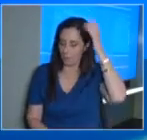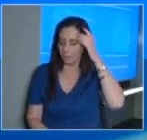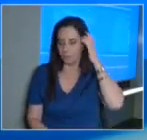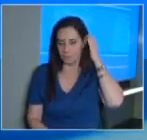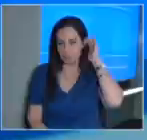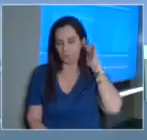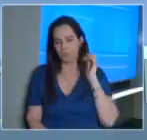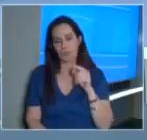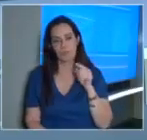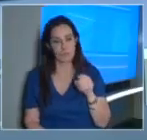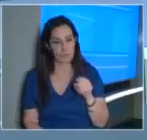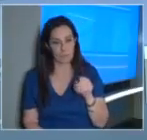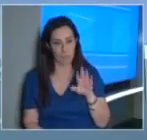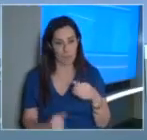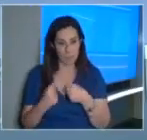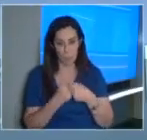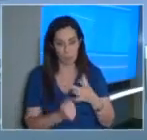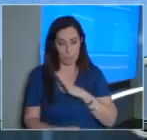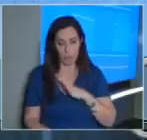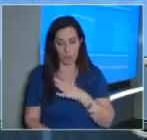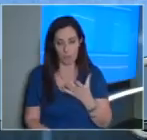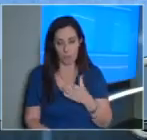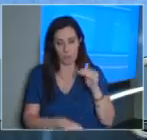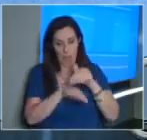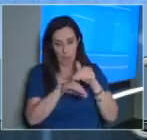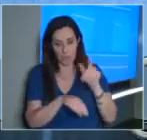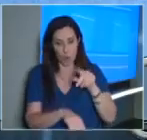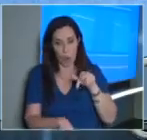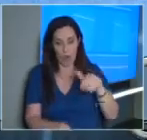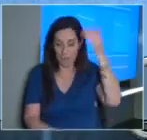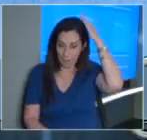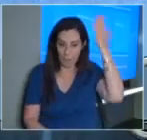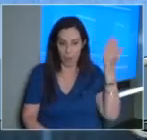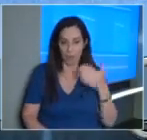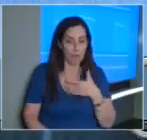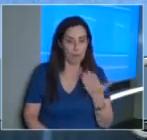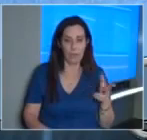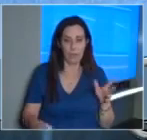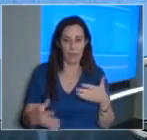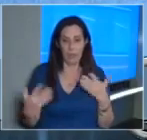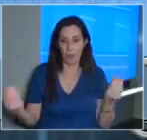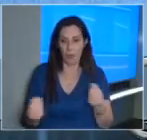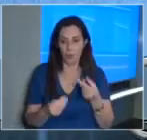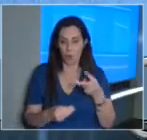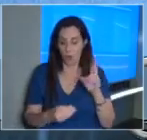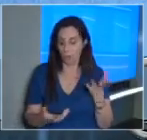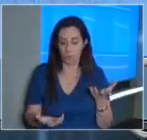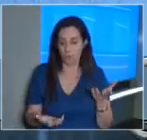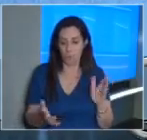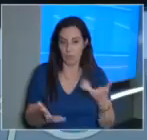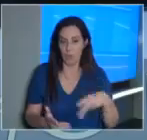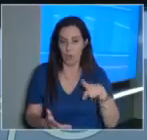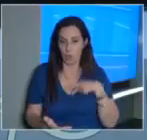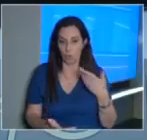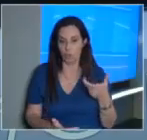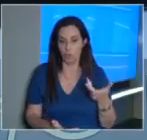הולכים ברחוב. וזאת הדרך להתמודד עם הסכנה, להזהיר שלא ללכת עם כיפה, אין דרך יותר, איפה